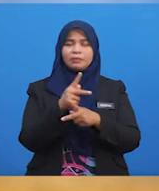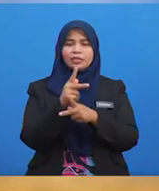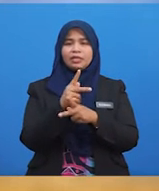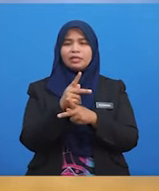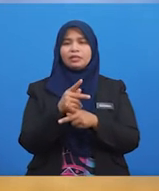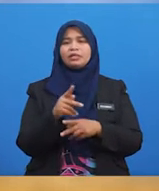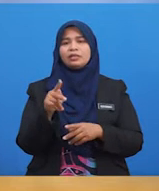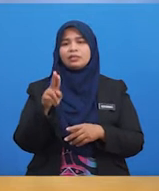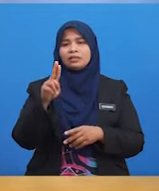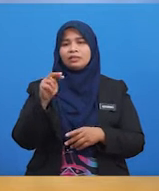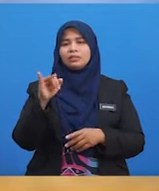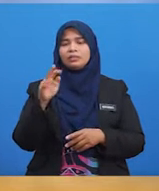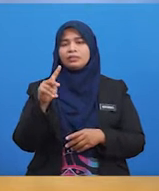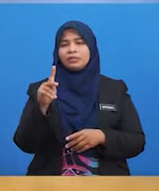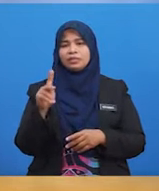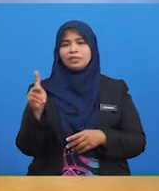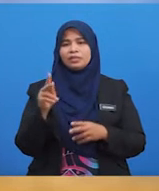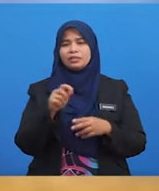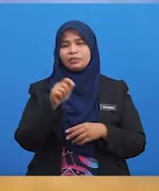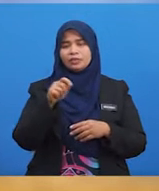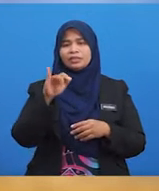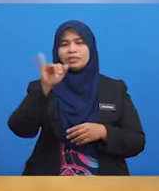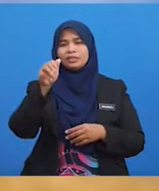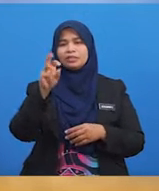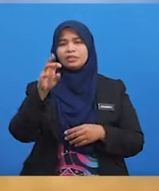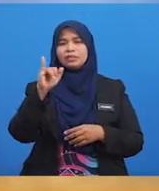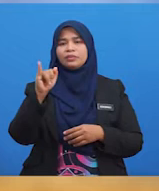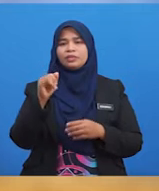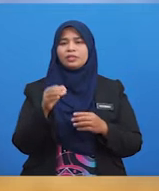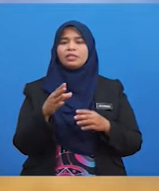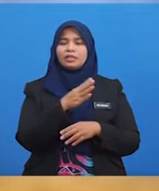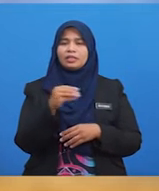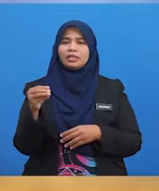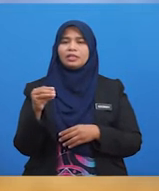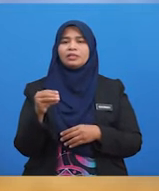memelihara keunikan tulisan Jawi serta